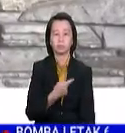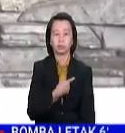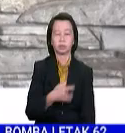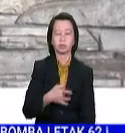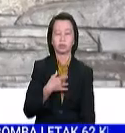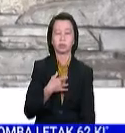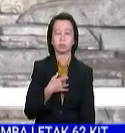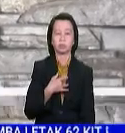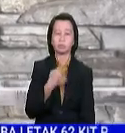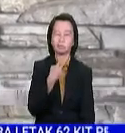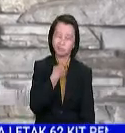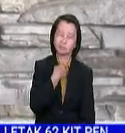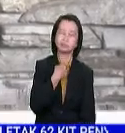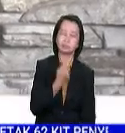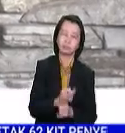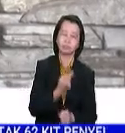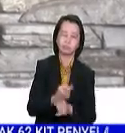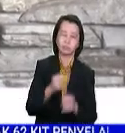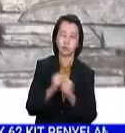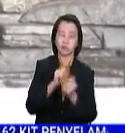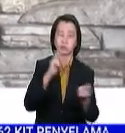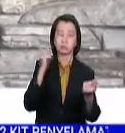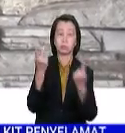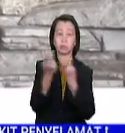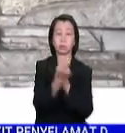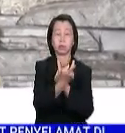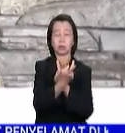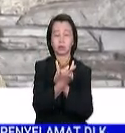merasa terkesan dengan keadaan